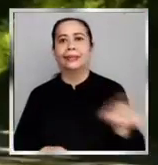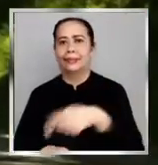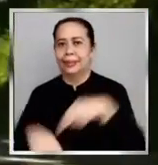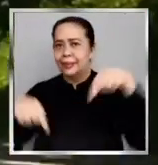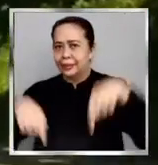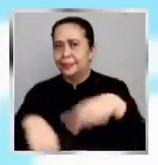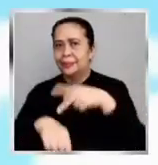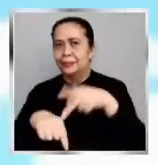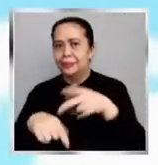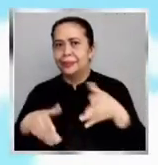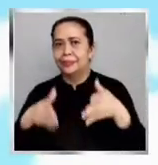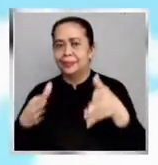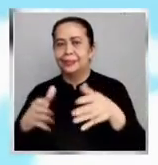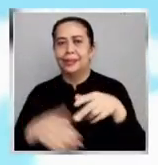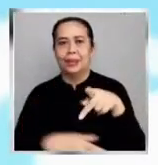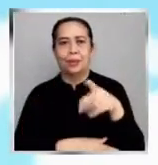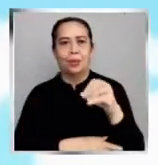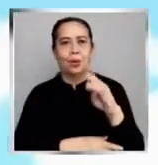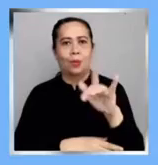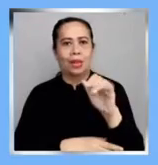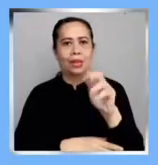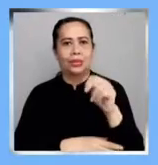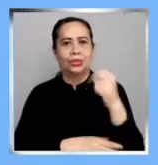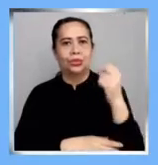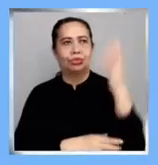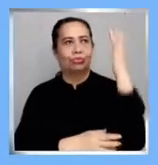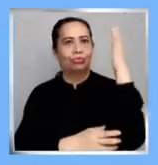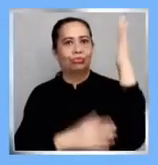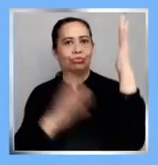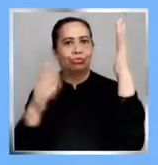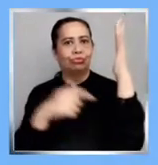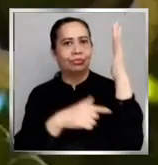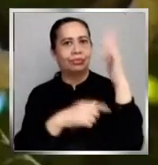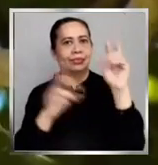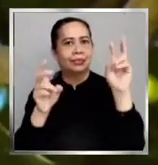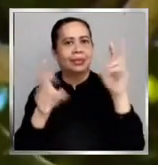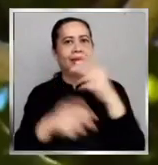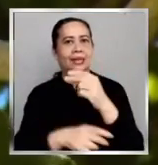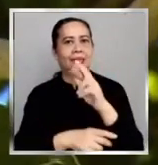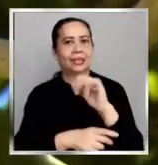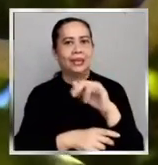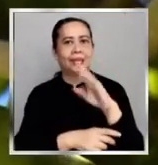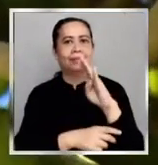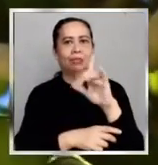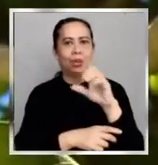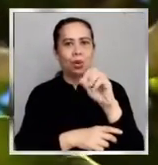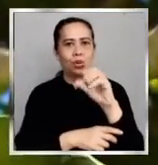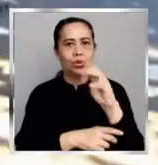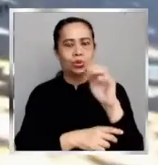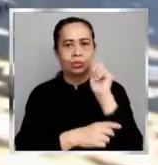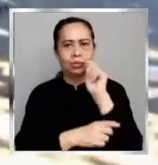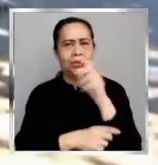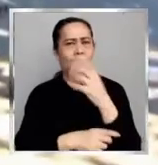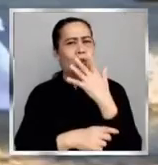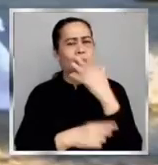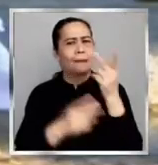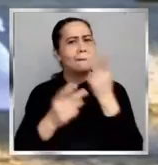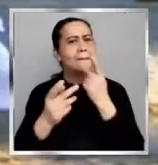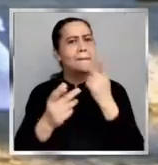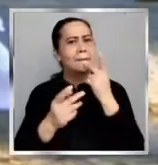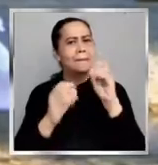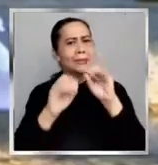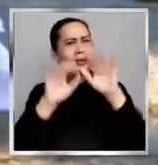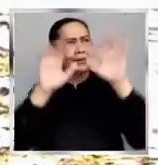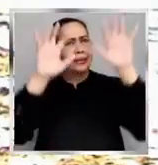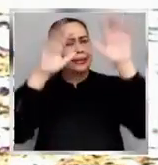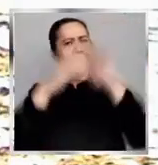sa barangay poblasyon kung saan nakatindig ang punong ito na binansagang cherry blossom ng Malungon dahil sa matingkad na kulay pink nito mga bulaklak. Wow!